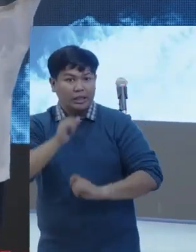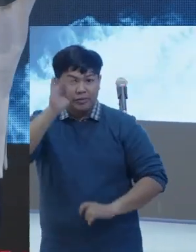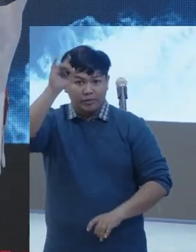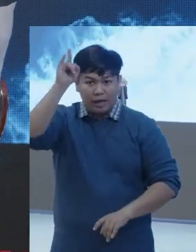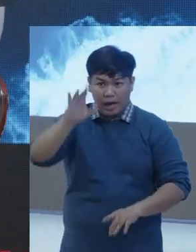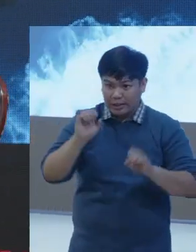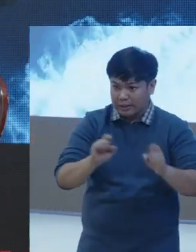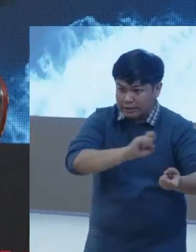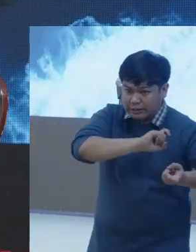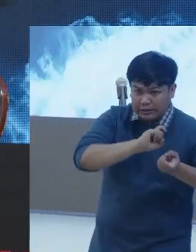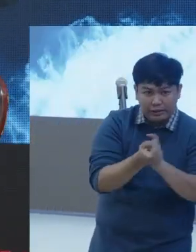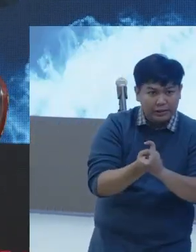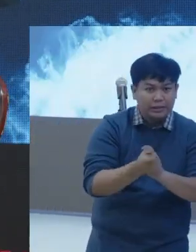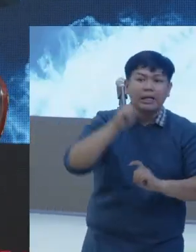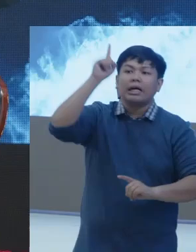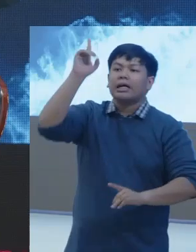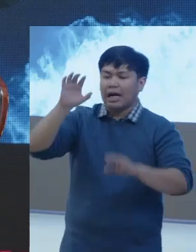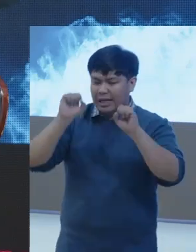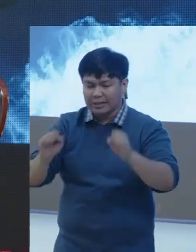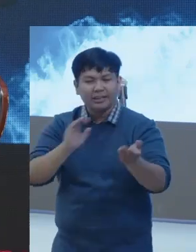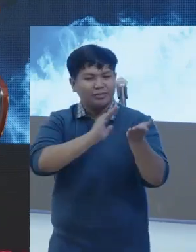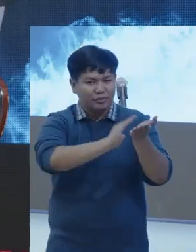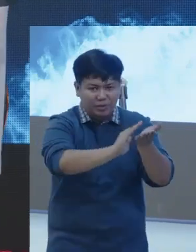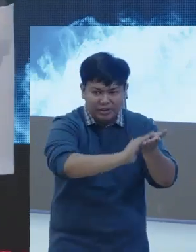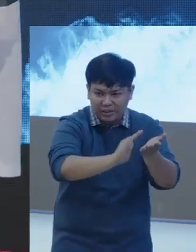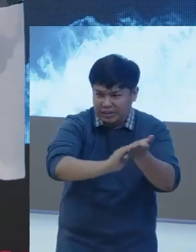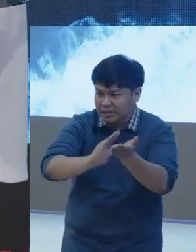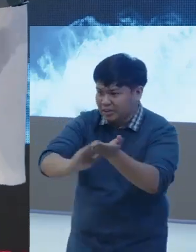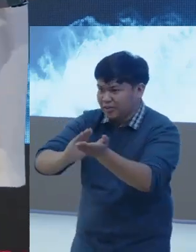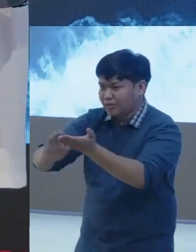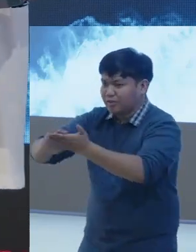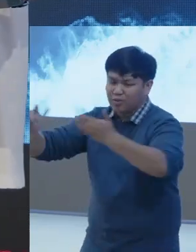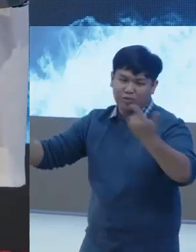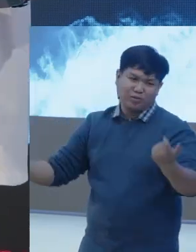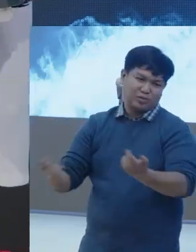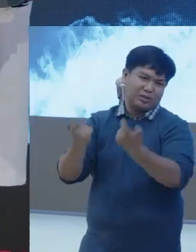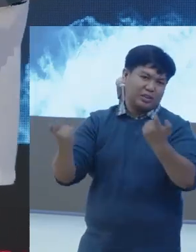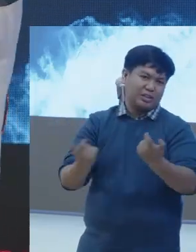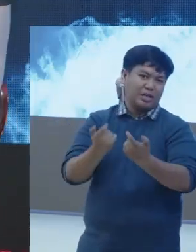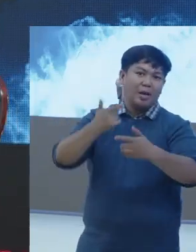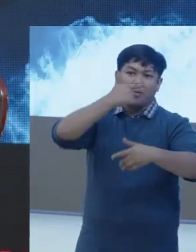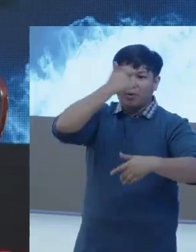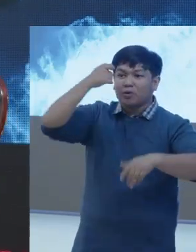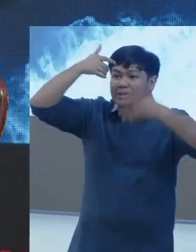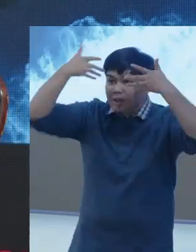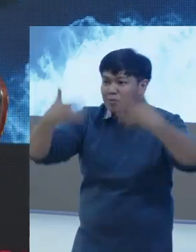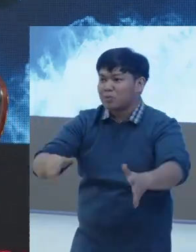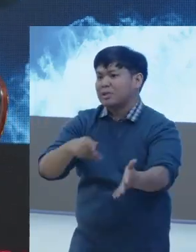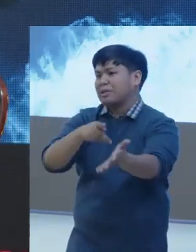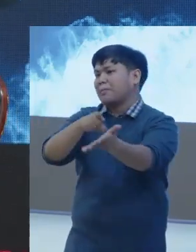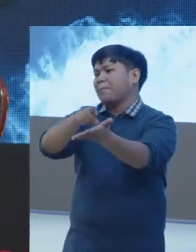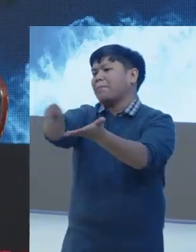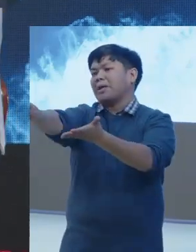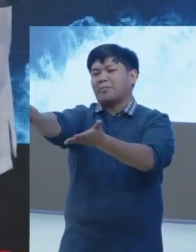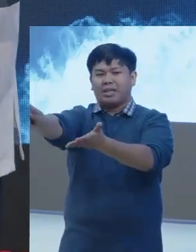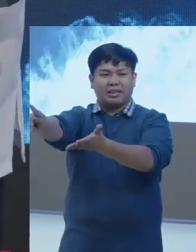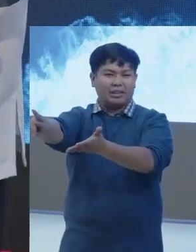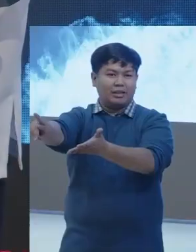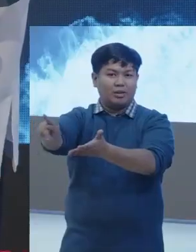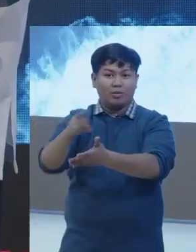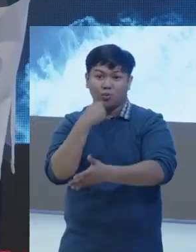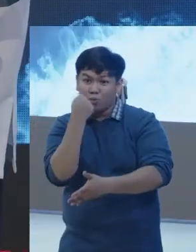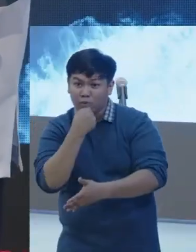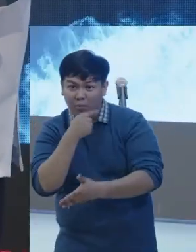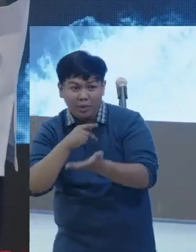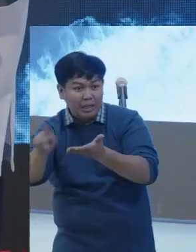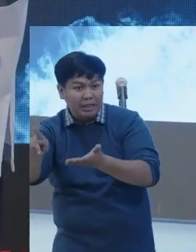magpapatawad dahil binayaran na niya ang kapatawaran na iyon na Kanyang ibibigay sa lahat ng lalapit sa